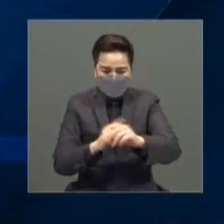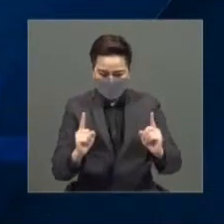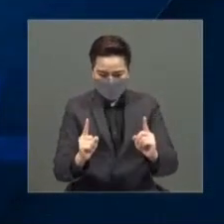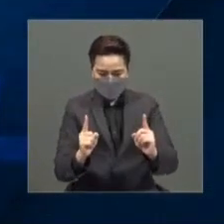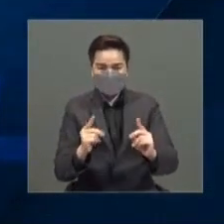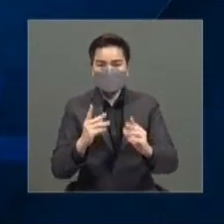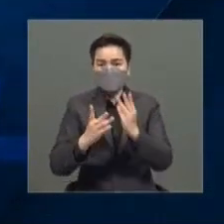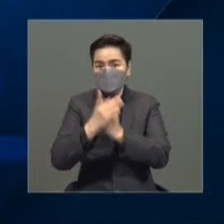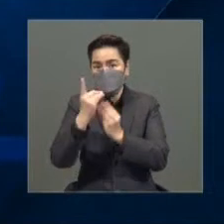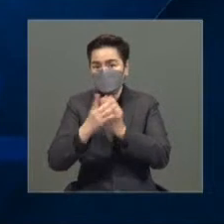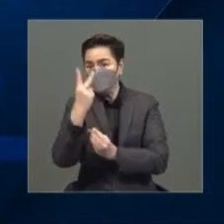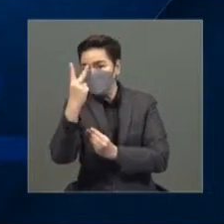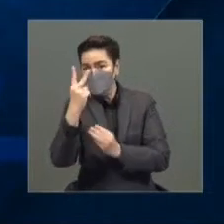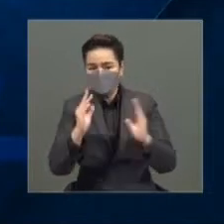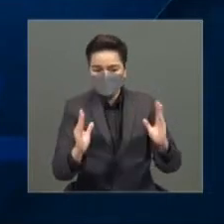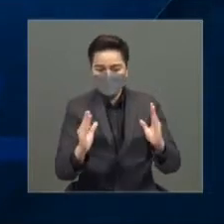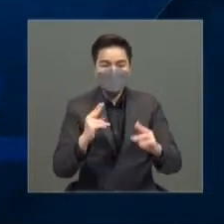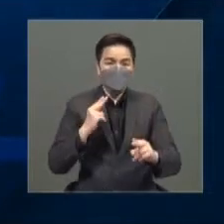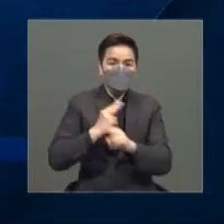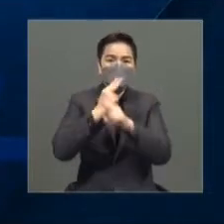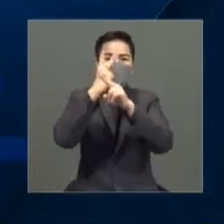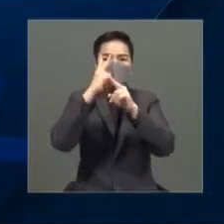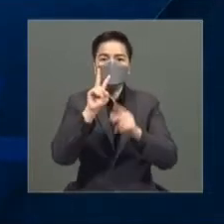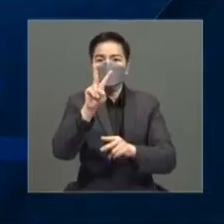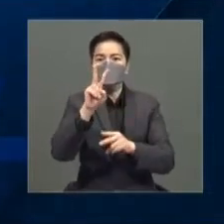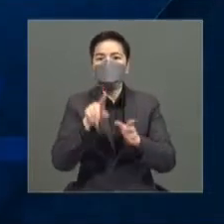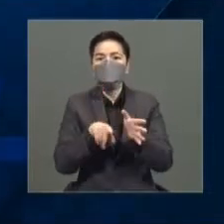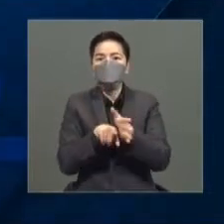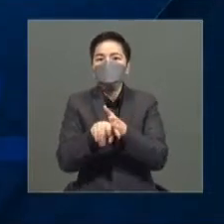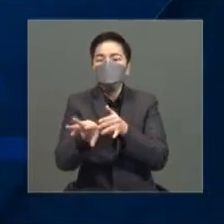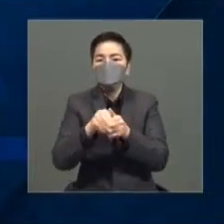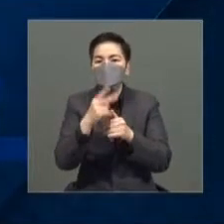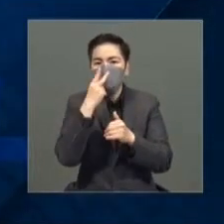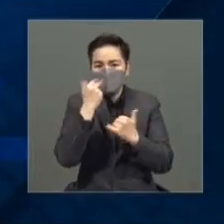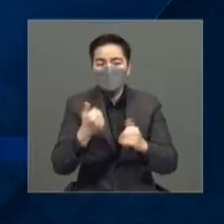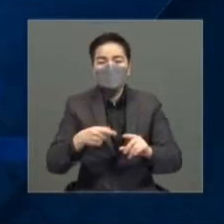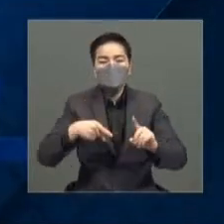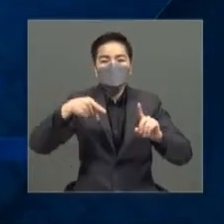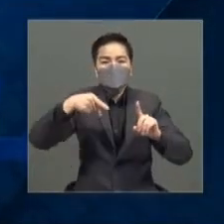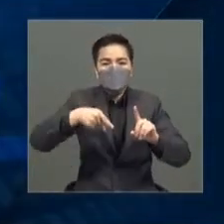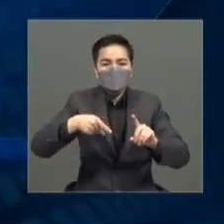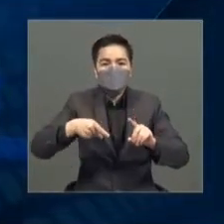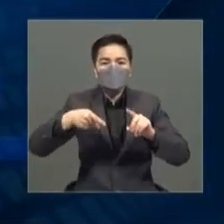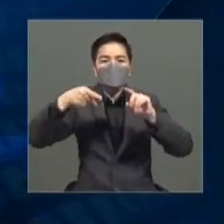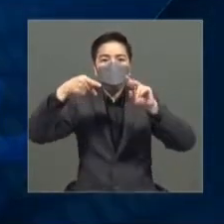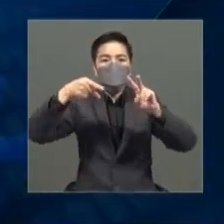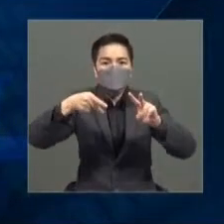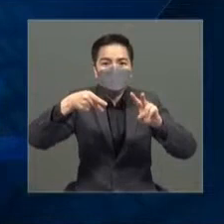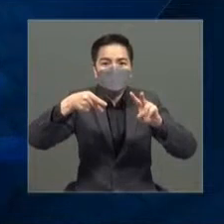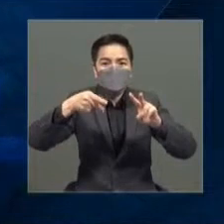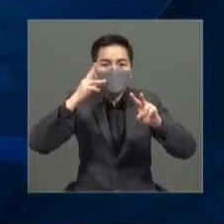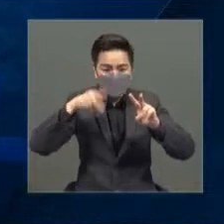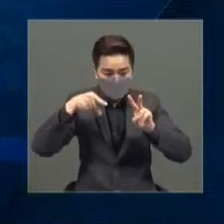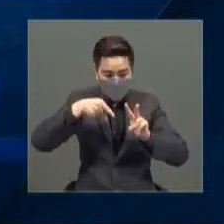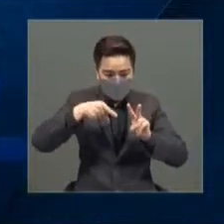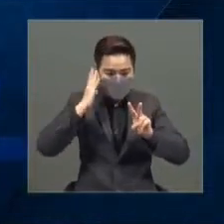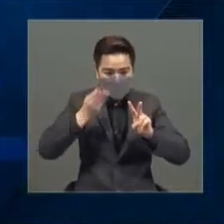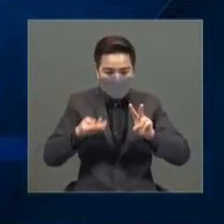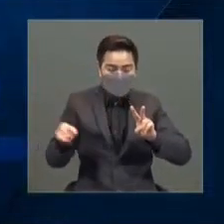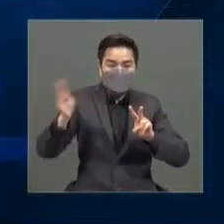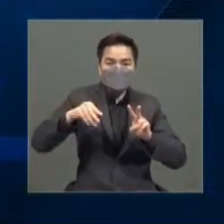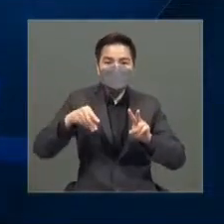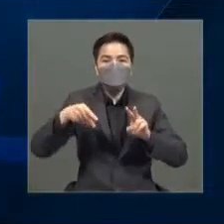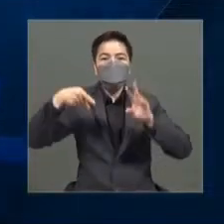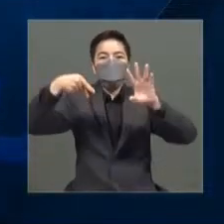ภายใน2สัปดาห์นั้นคร่าวๆตอนนี้เนี่ยเราจะเห็นตัวเลขพันขึ้นเป็น 2,000 2,000 เป็น